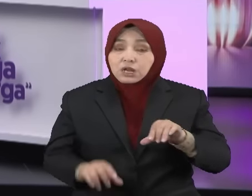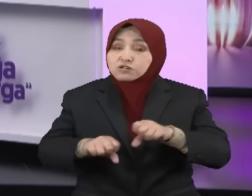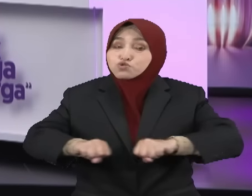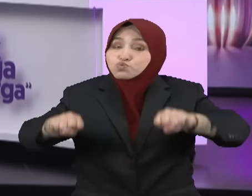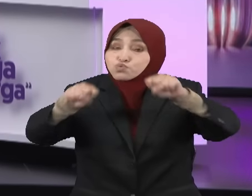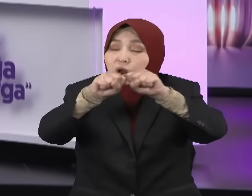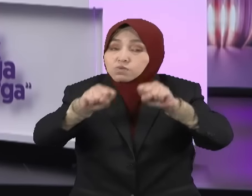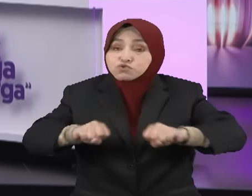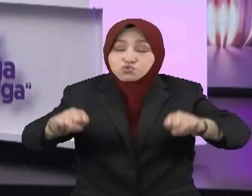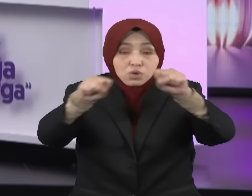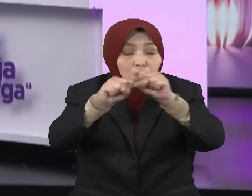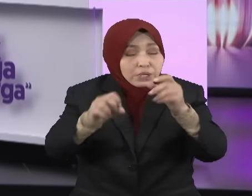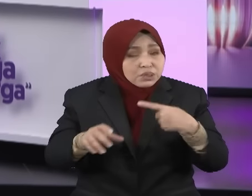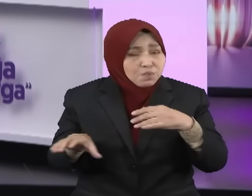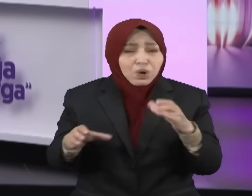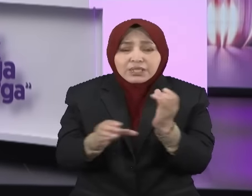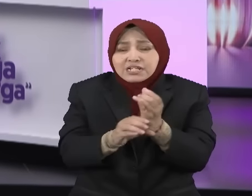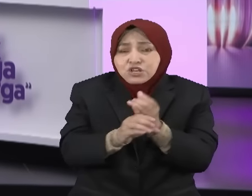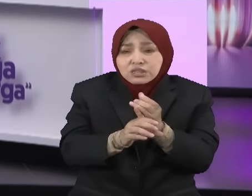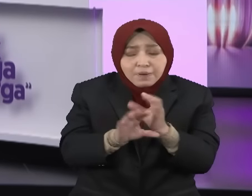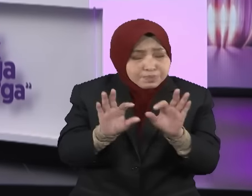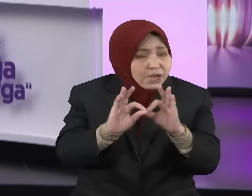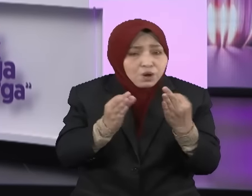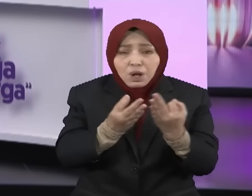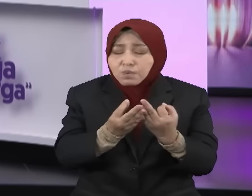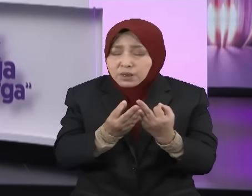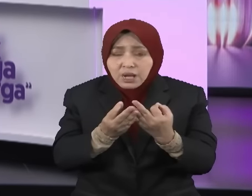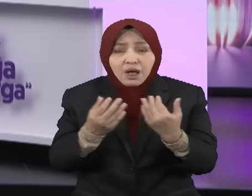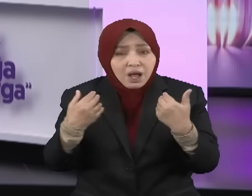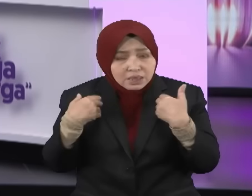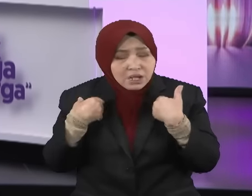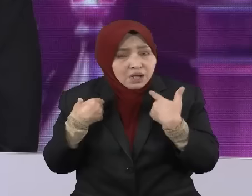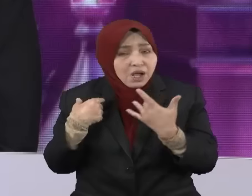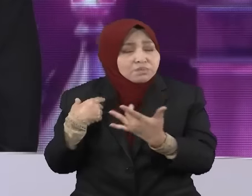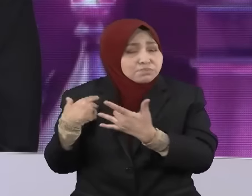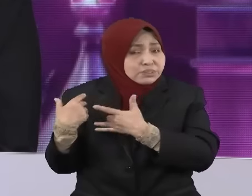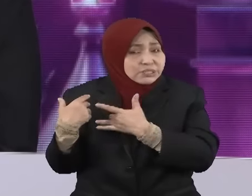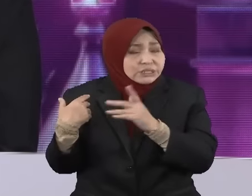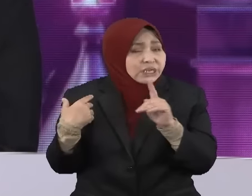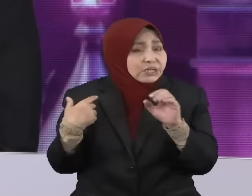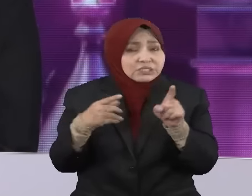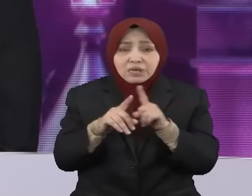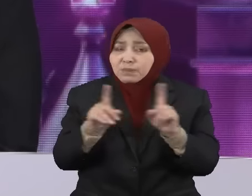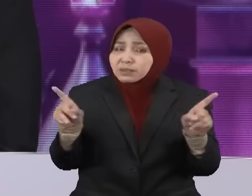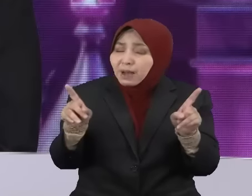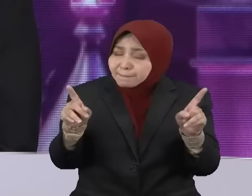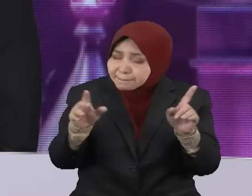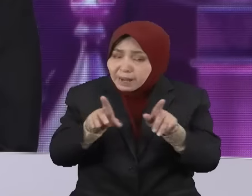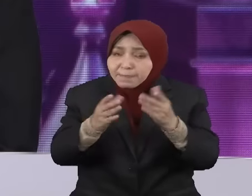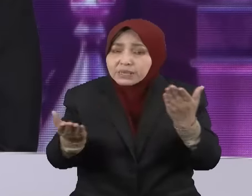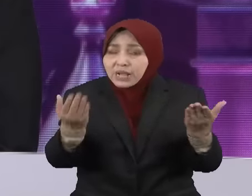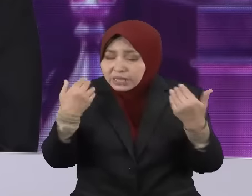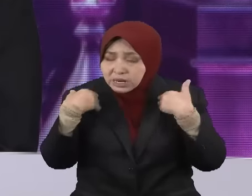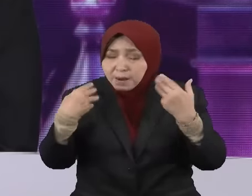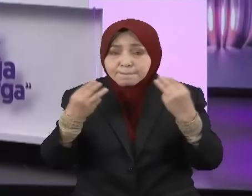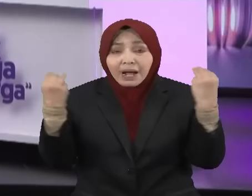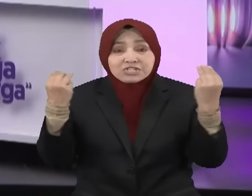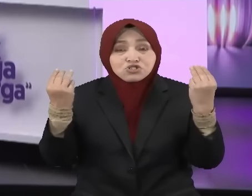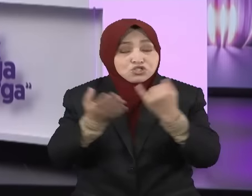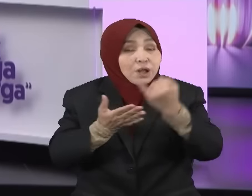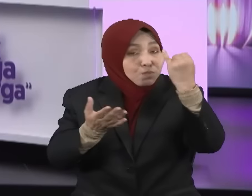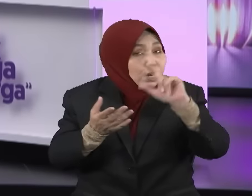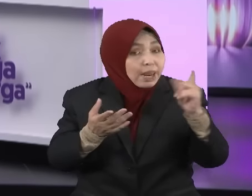surau-surau, kalau kita buat kecil-kecil dalam keluarga pun, ia mempunyai kesan yang berbeza berbanding kalau katakan ada majlis ilmu lain